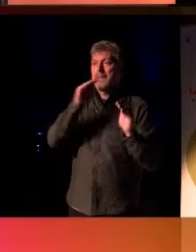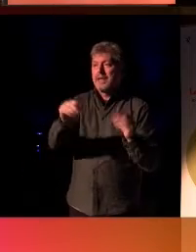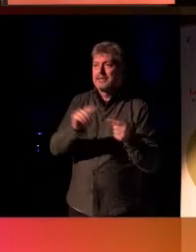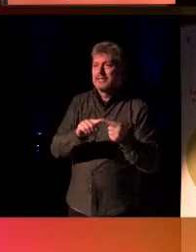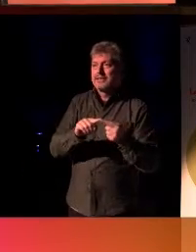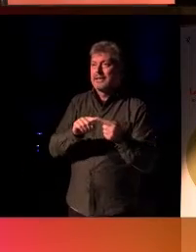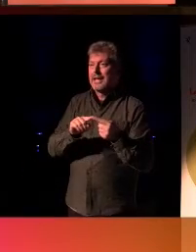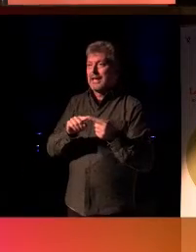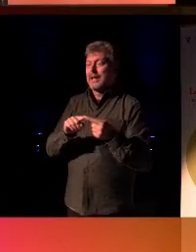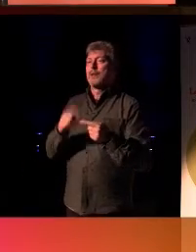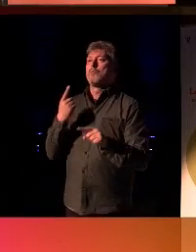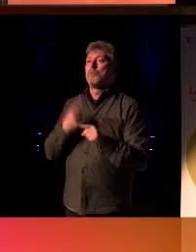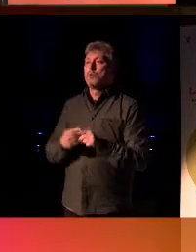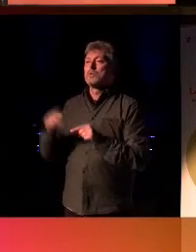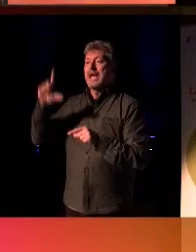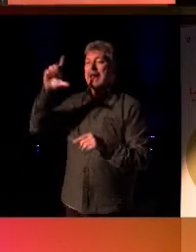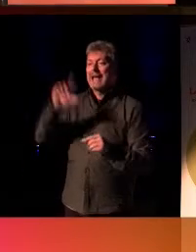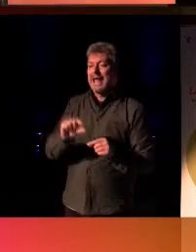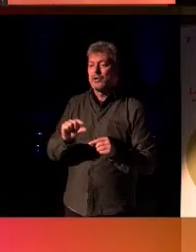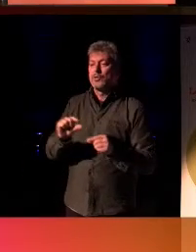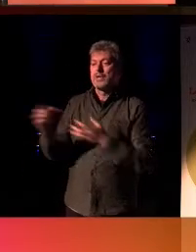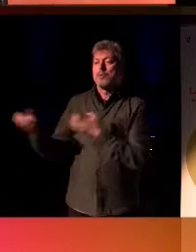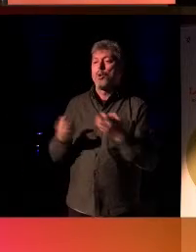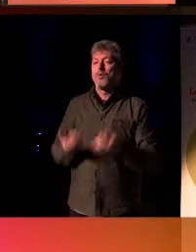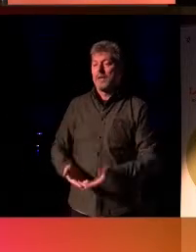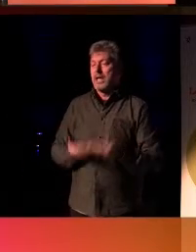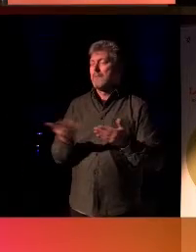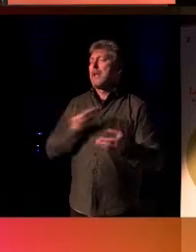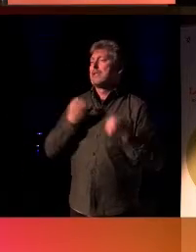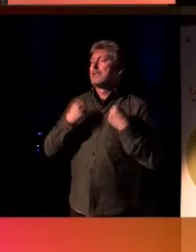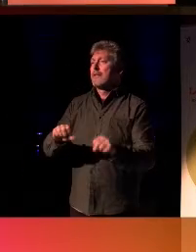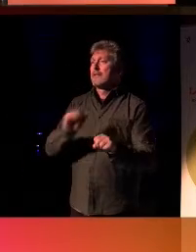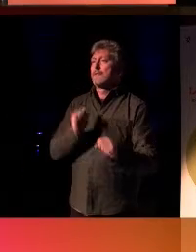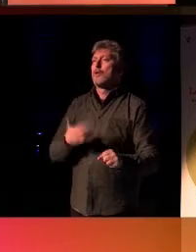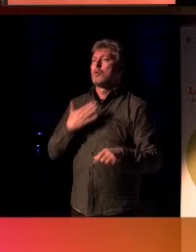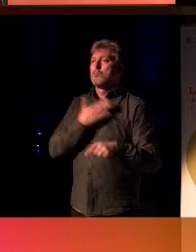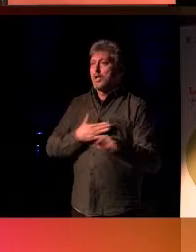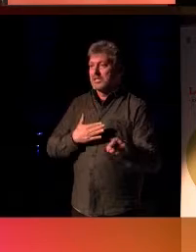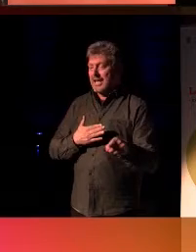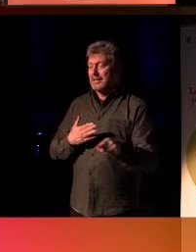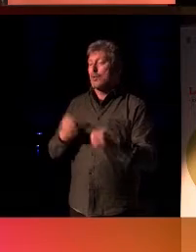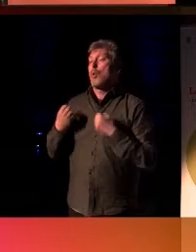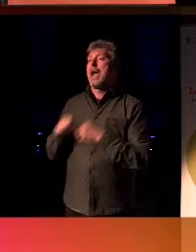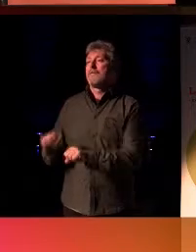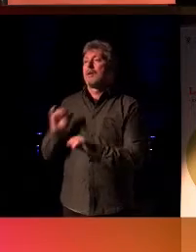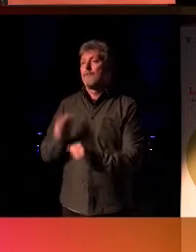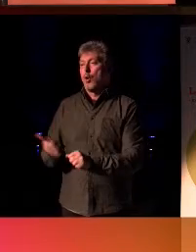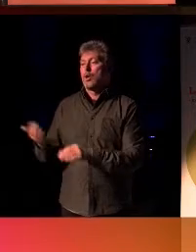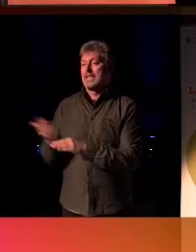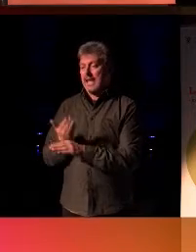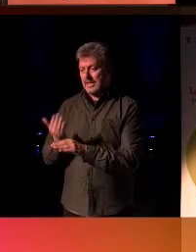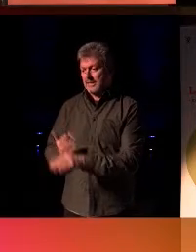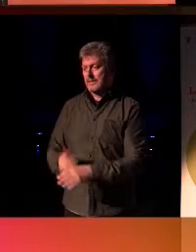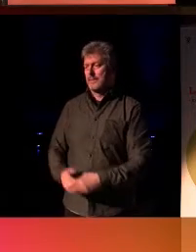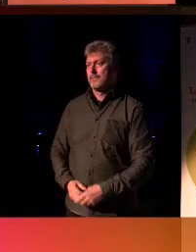redusert behov for hjelp. Veldig effektivt for pasienten, effektivt for tjenesten.